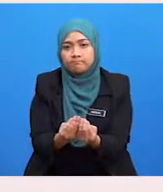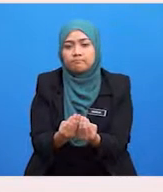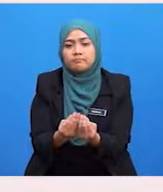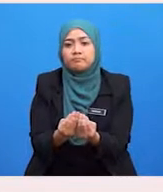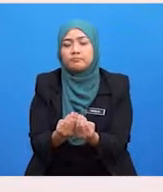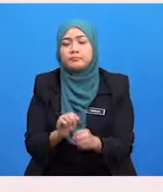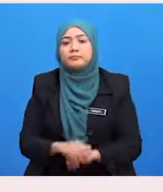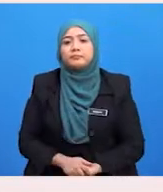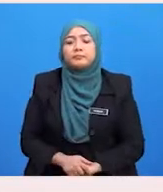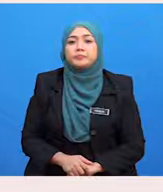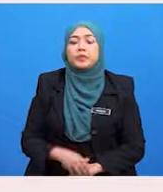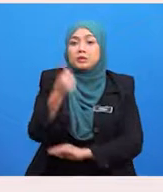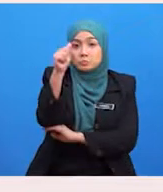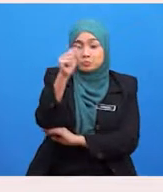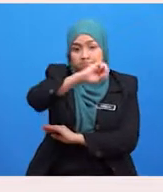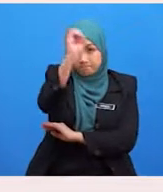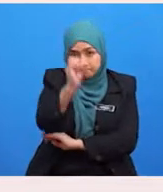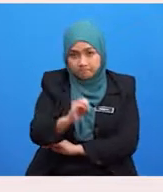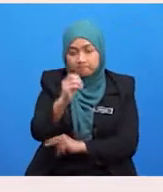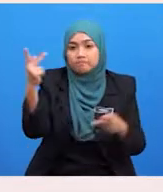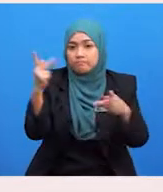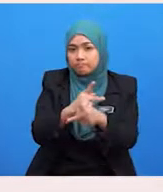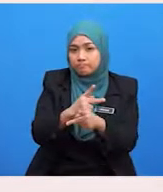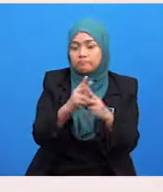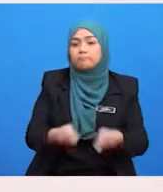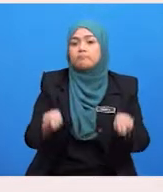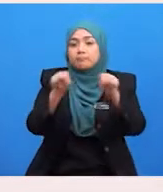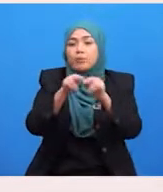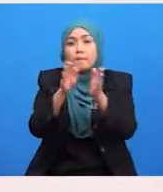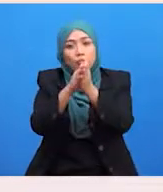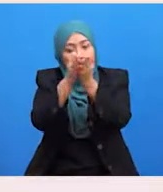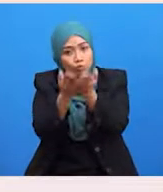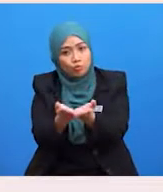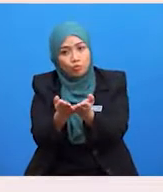kadar susut nilai 10% darab nilai buku, iaitu